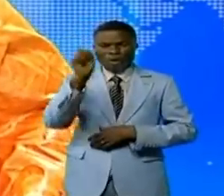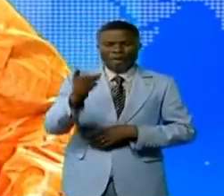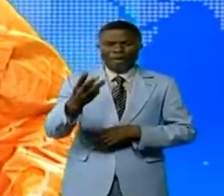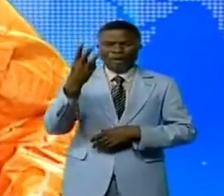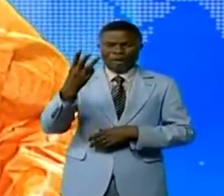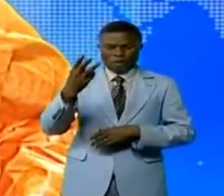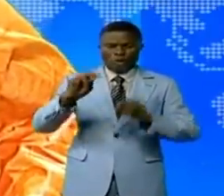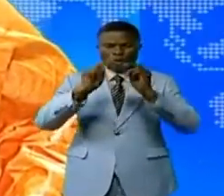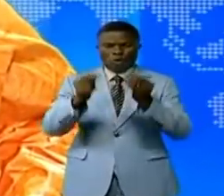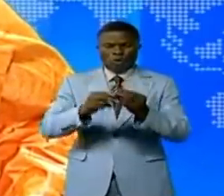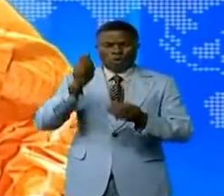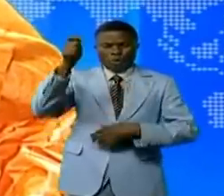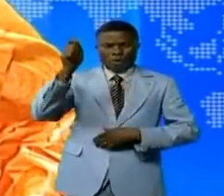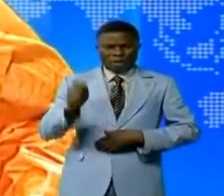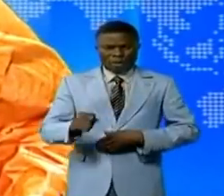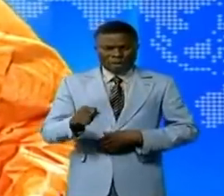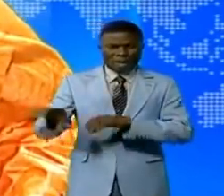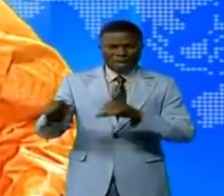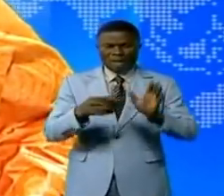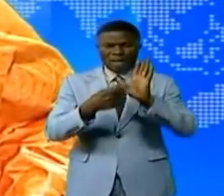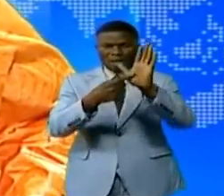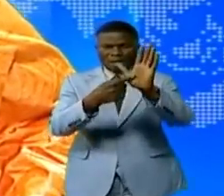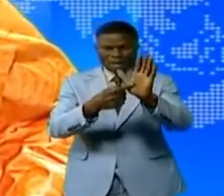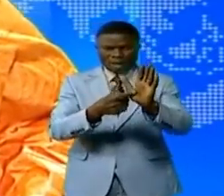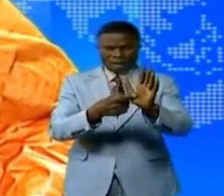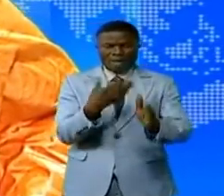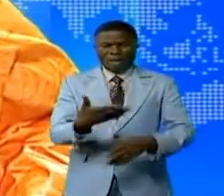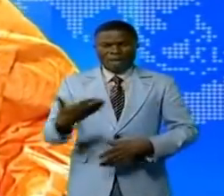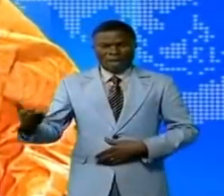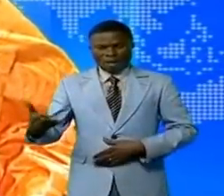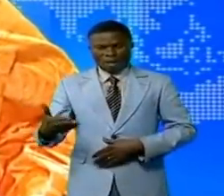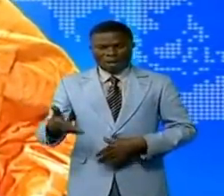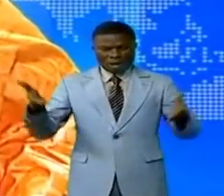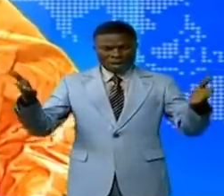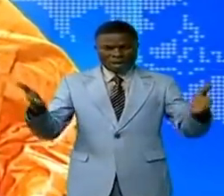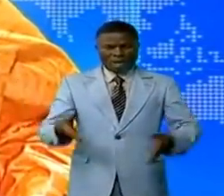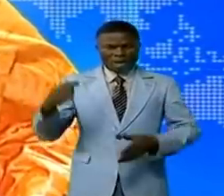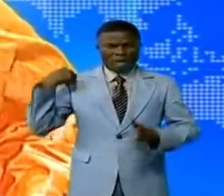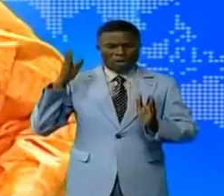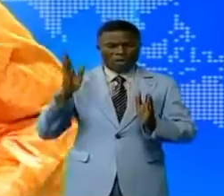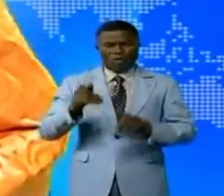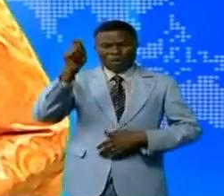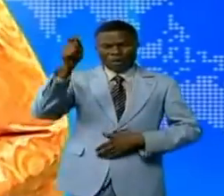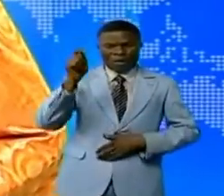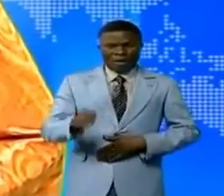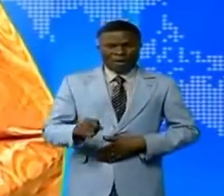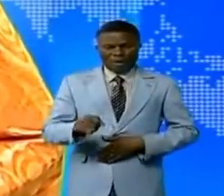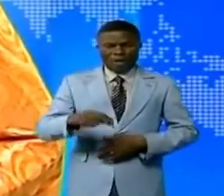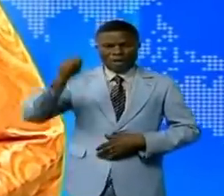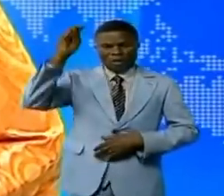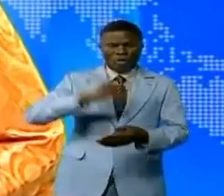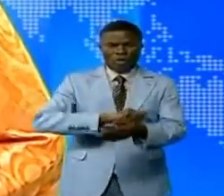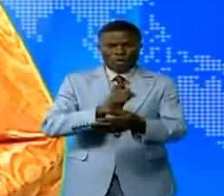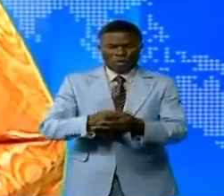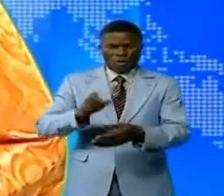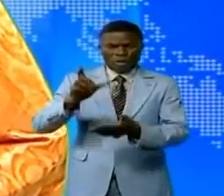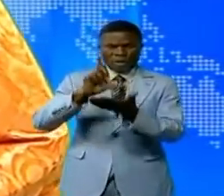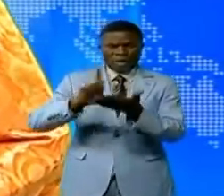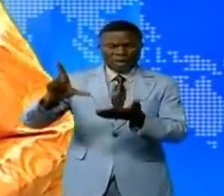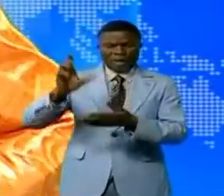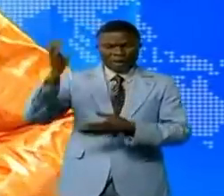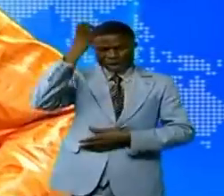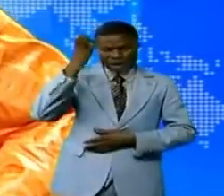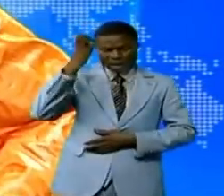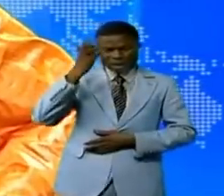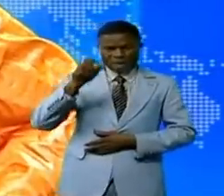groupement naval. Une cérémonie de présentation de ces unités a eu lieu en présence du gouverneur militaire du Nord Kivu, le lieutenant-général Constant